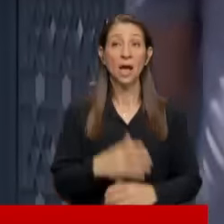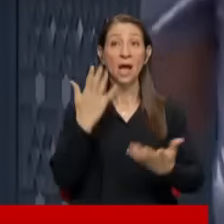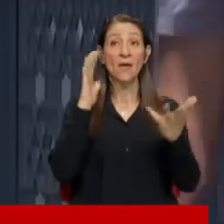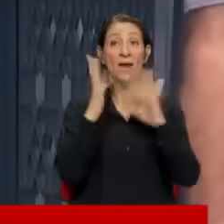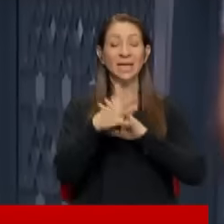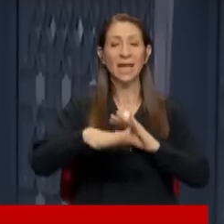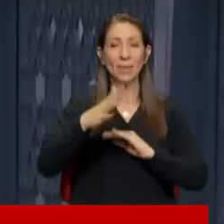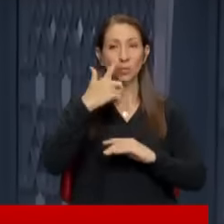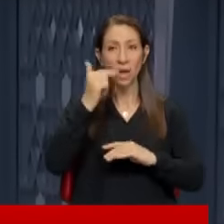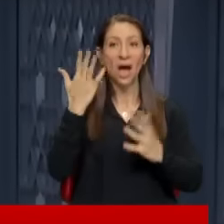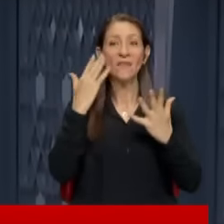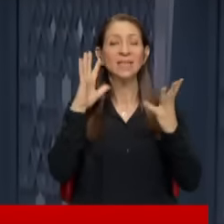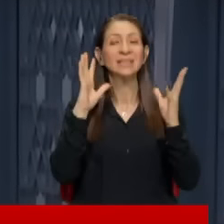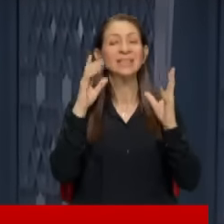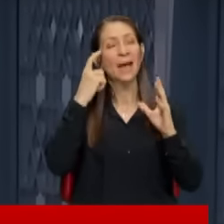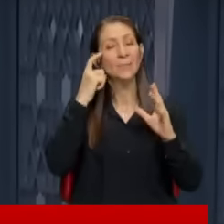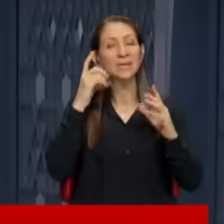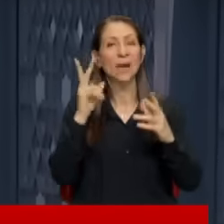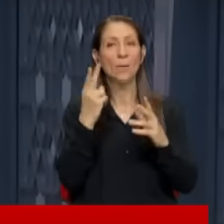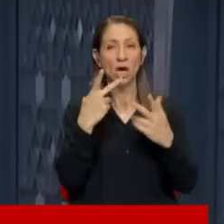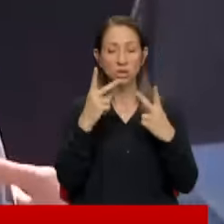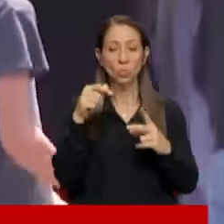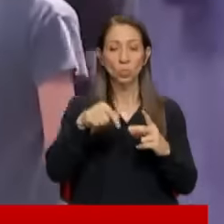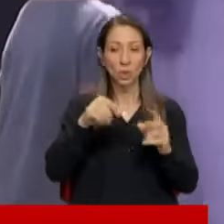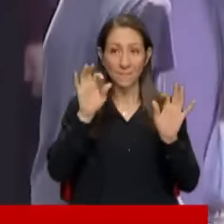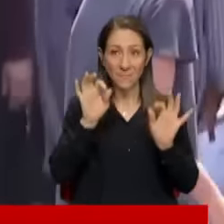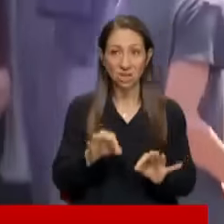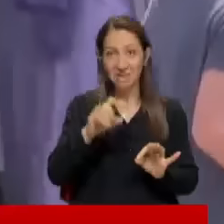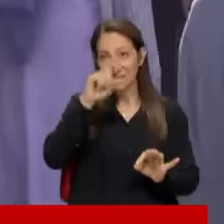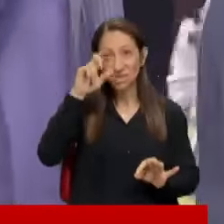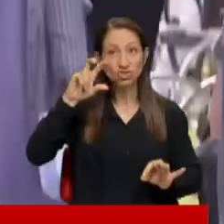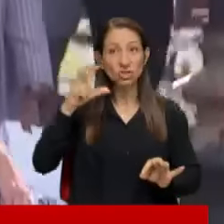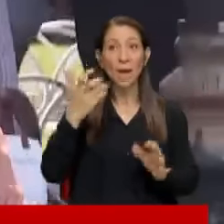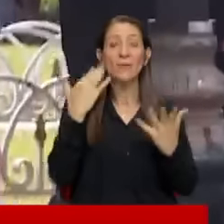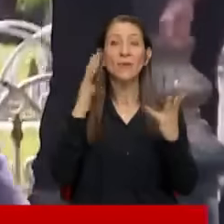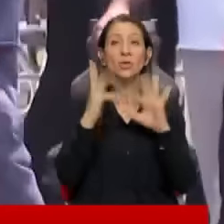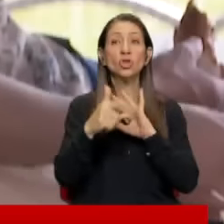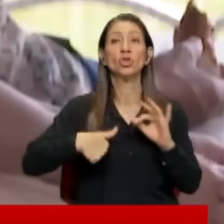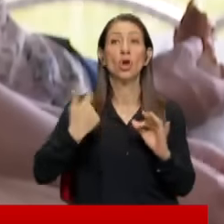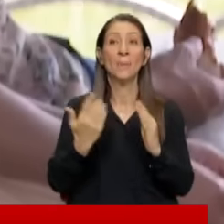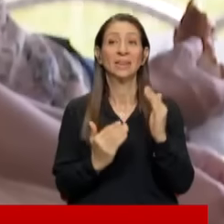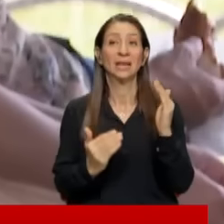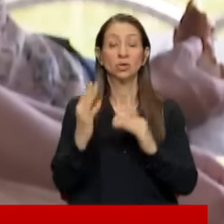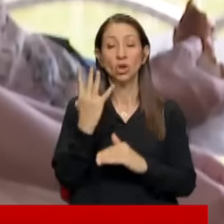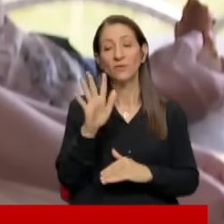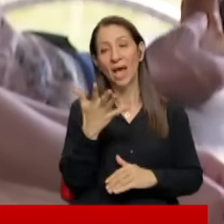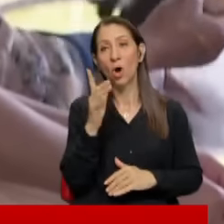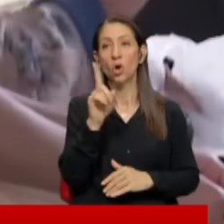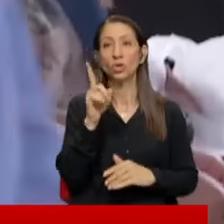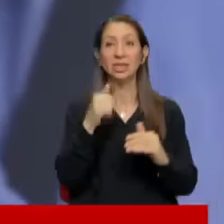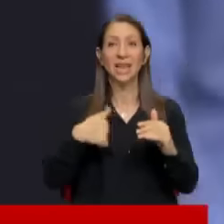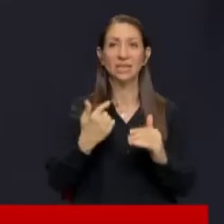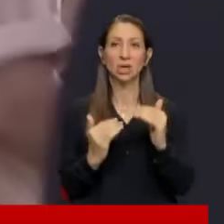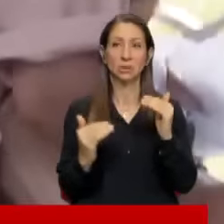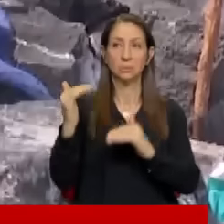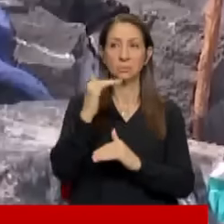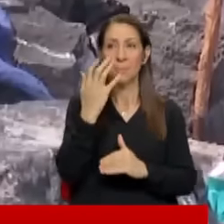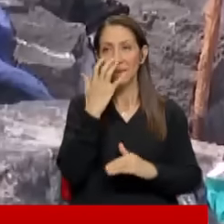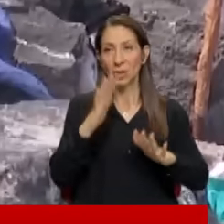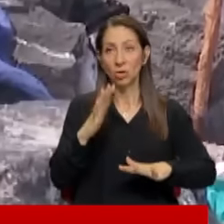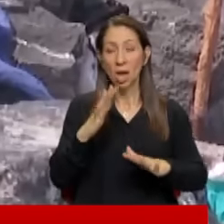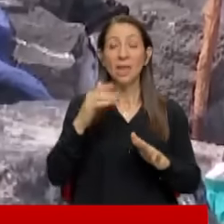Meteoroloji Genel Müdürlüğü hava tahmin raporunu açıkladı. Rapora göre bugünden itibaren sıcaklıkların mevsim normallerinin 4 ila 10 derece üzerine çıkması